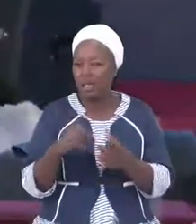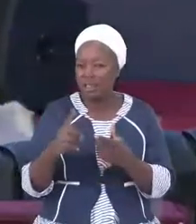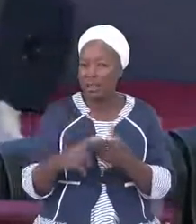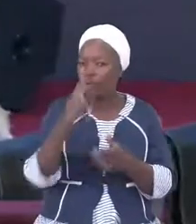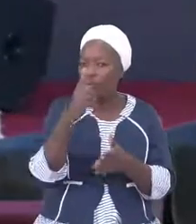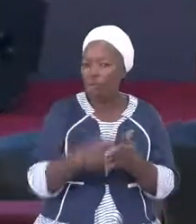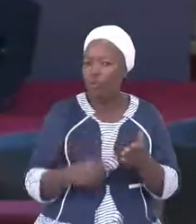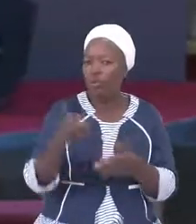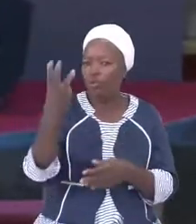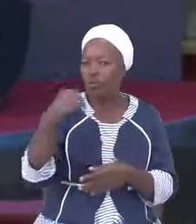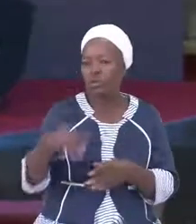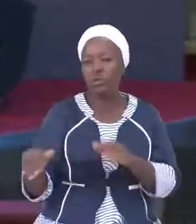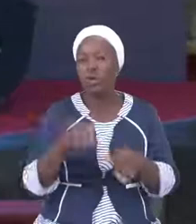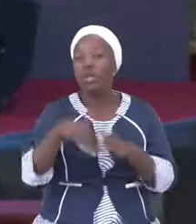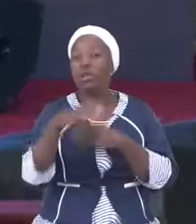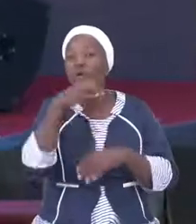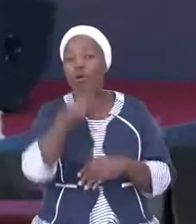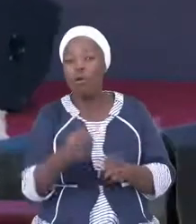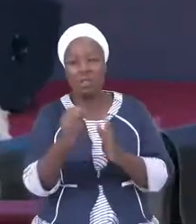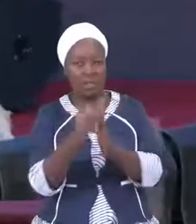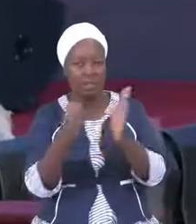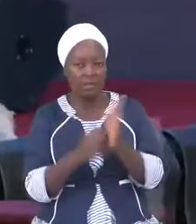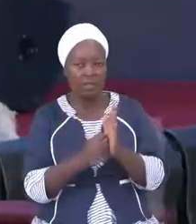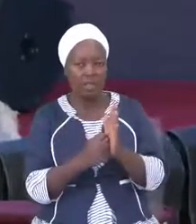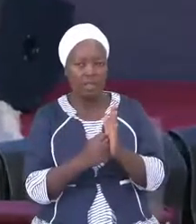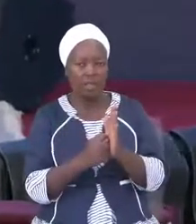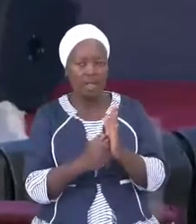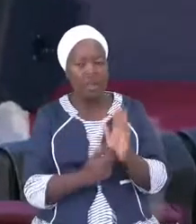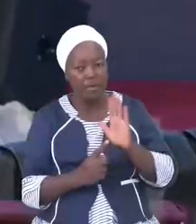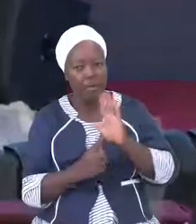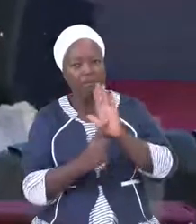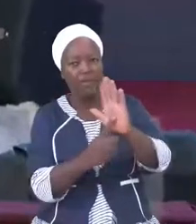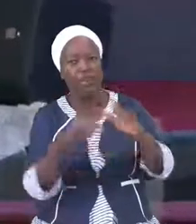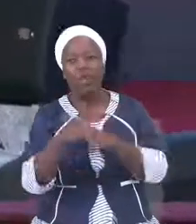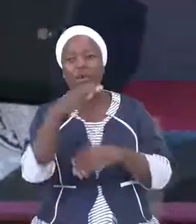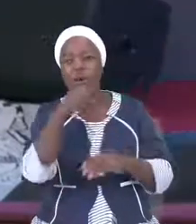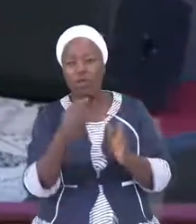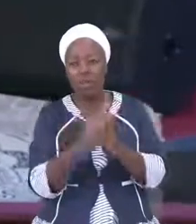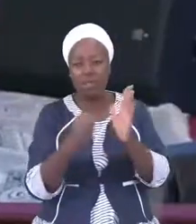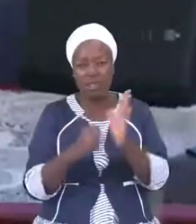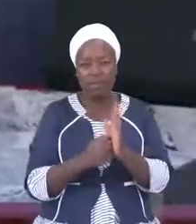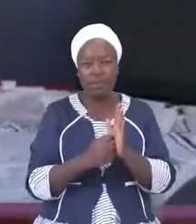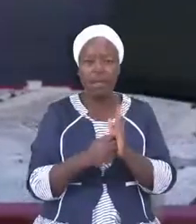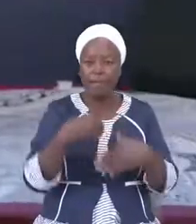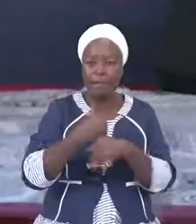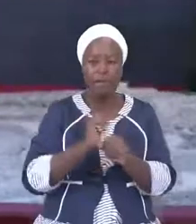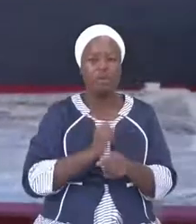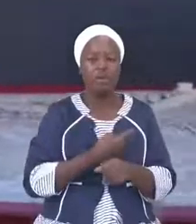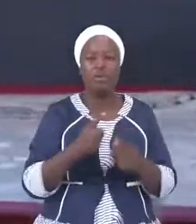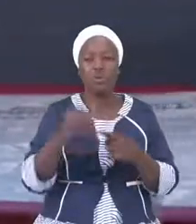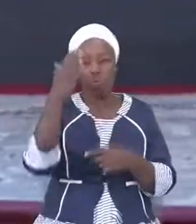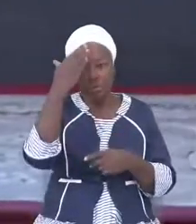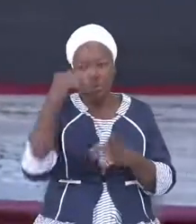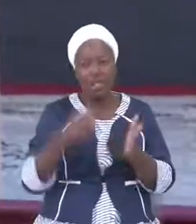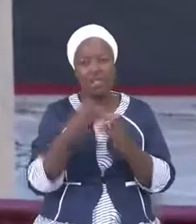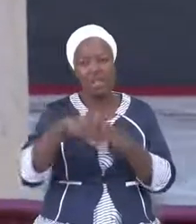Une fois que cela révèle que ce qui était fait dans l'Ancien Testament, révélé dans l'Ancien Testament,